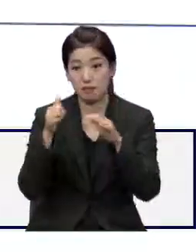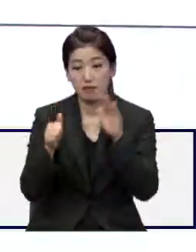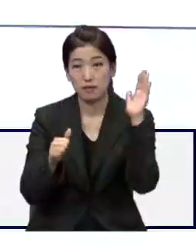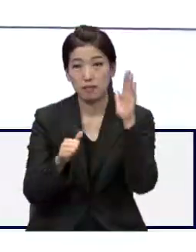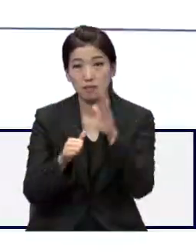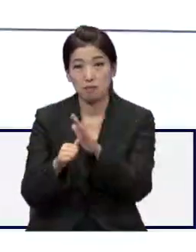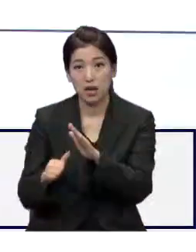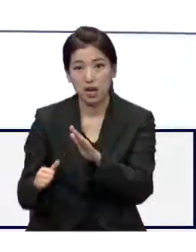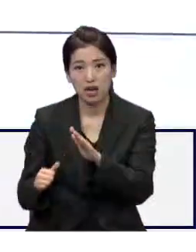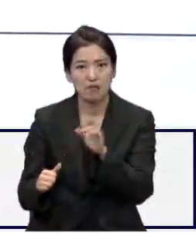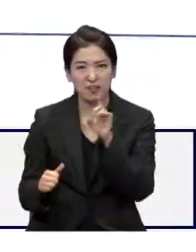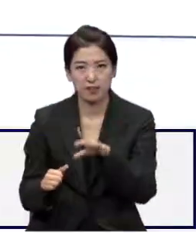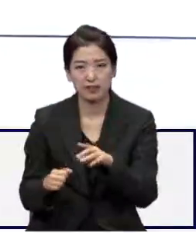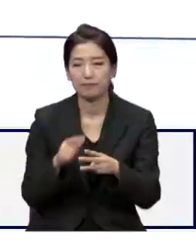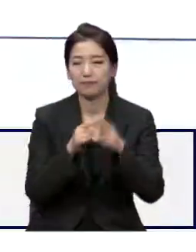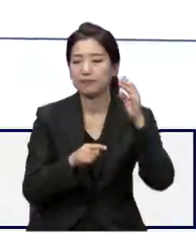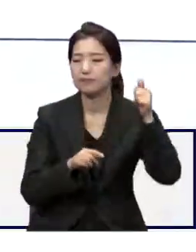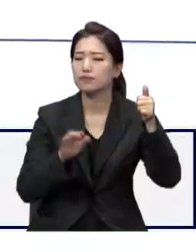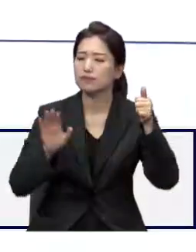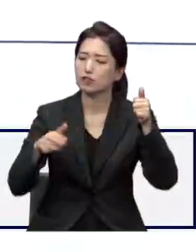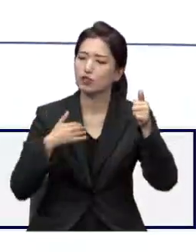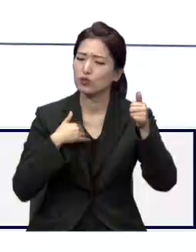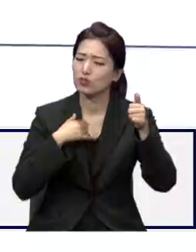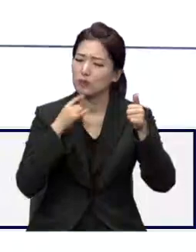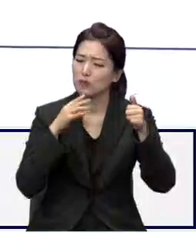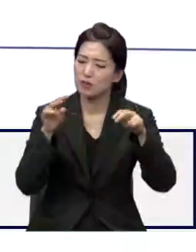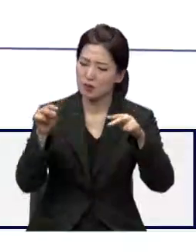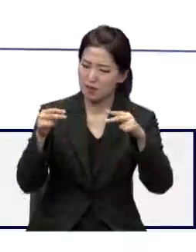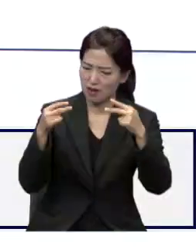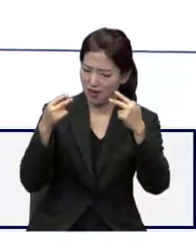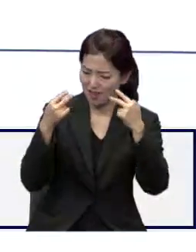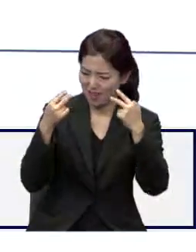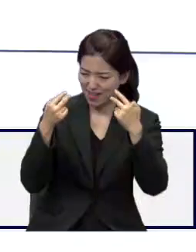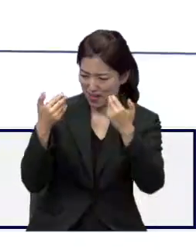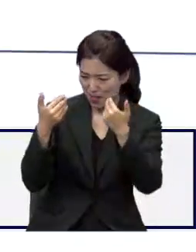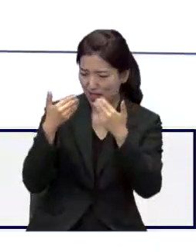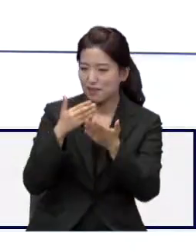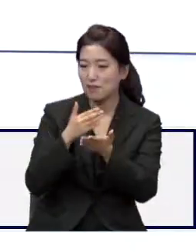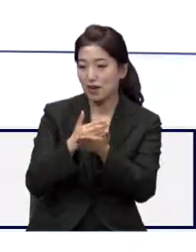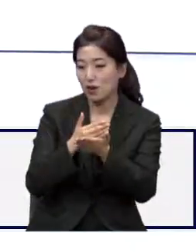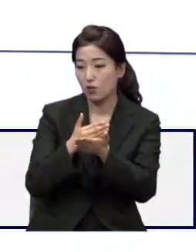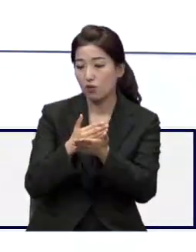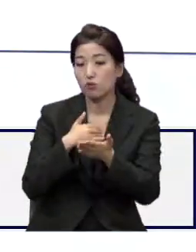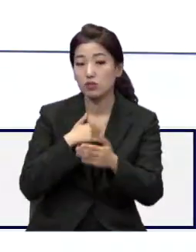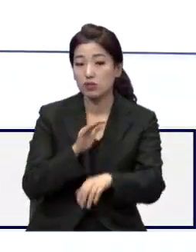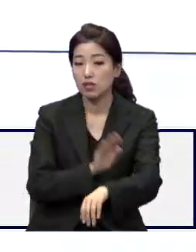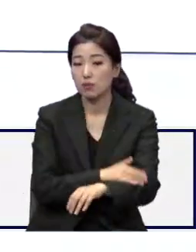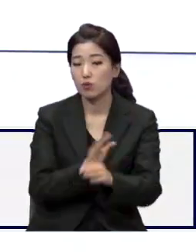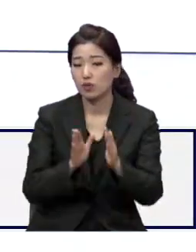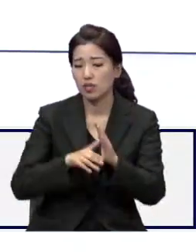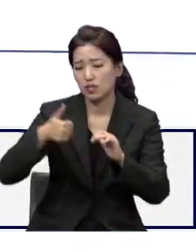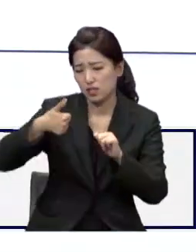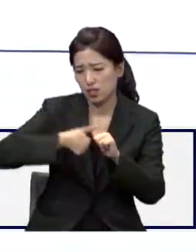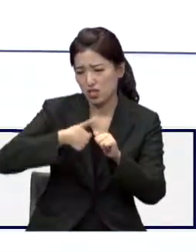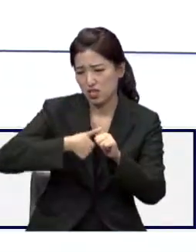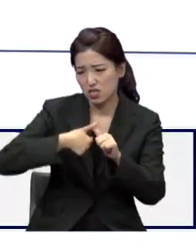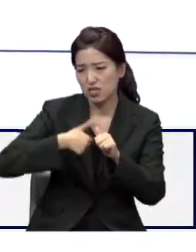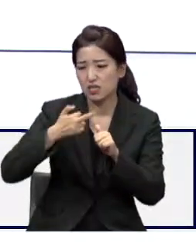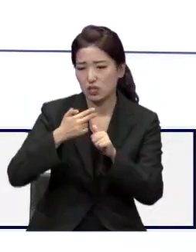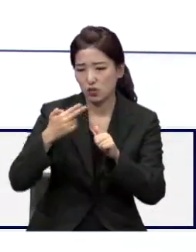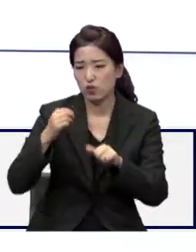쳐다보지 말고 쓴 소리도 하라네 대통령실에